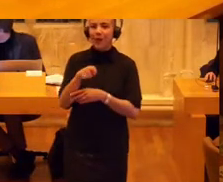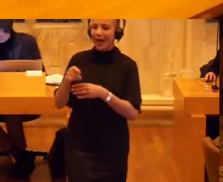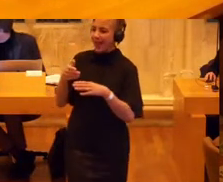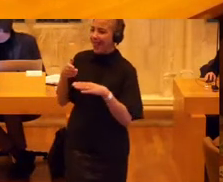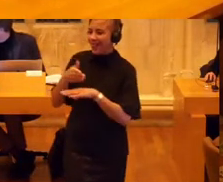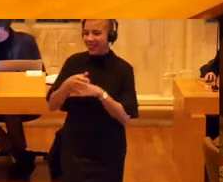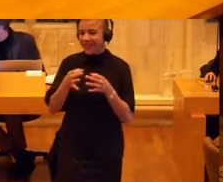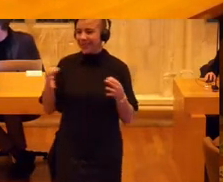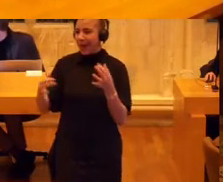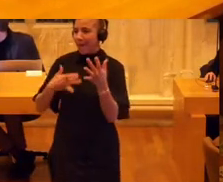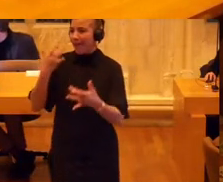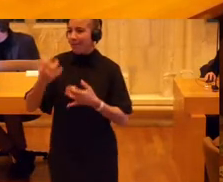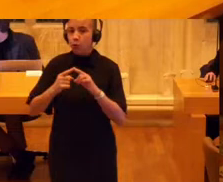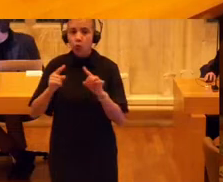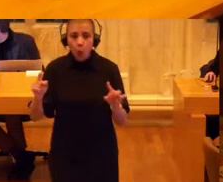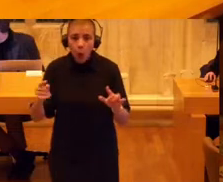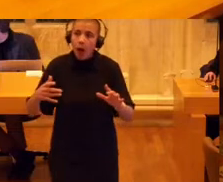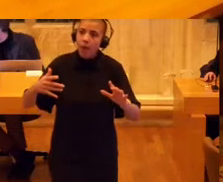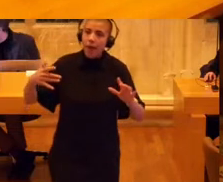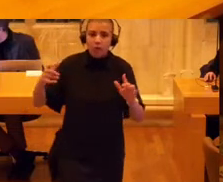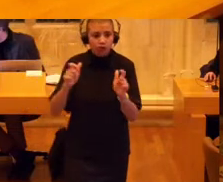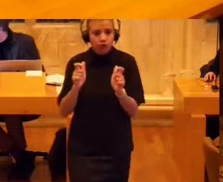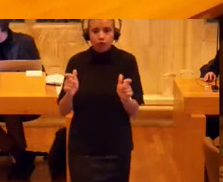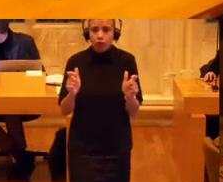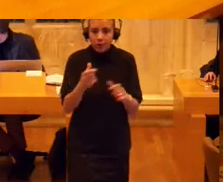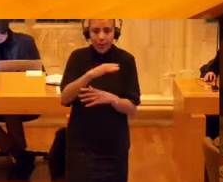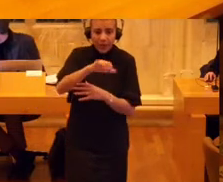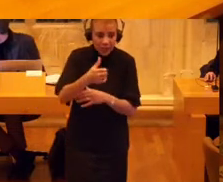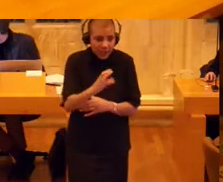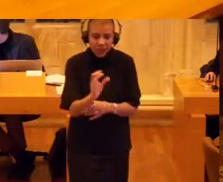mené, il est aujourd'hui mené avec en lien avec la direction de la culture.